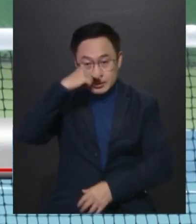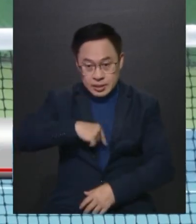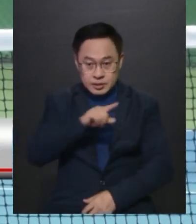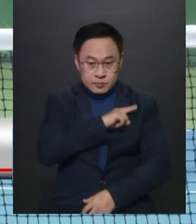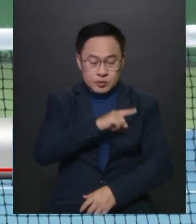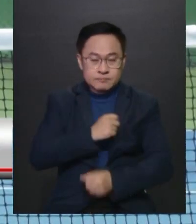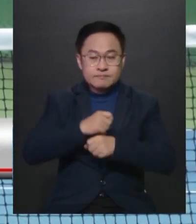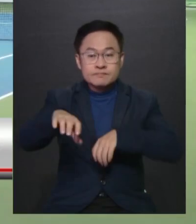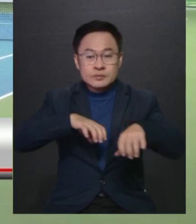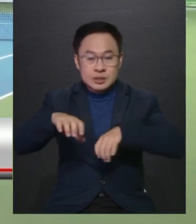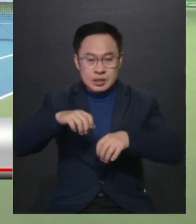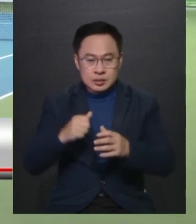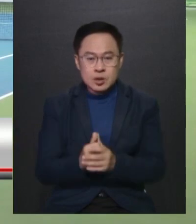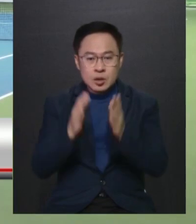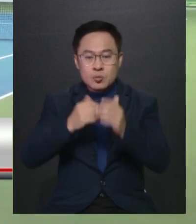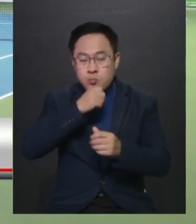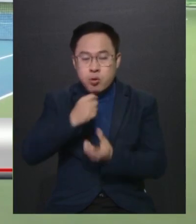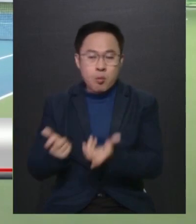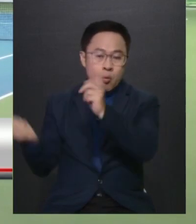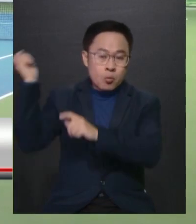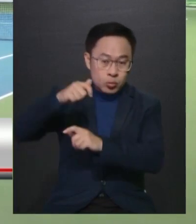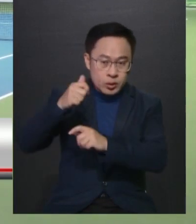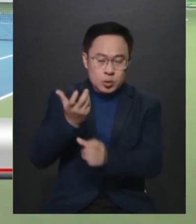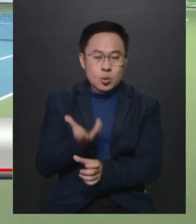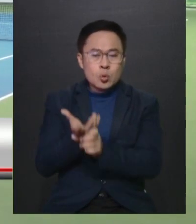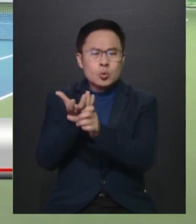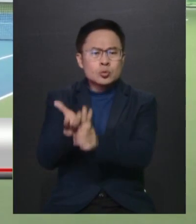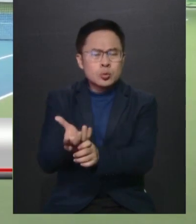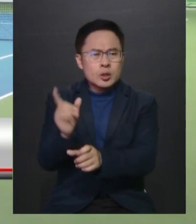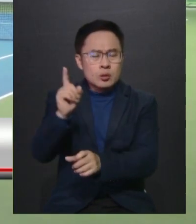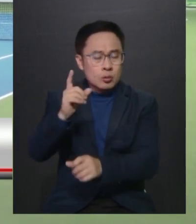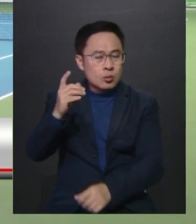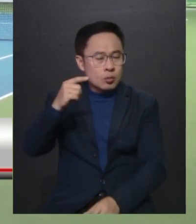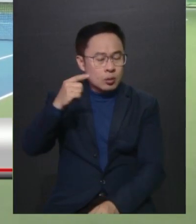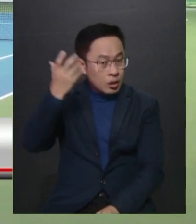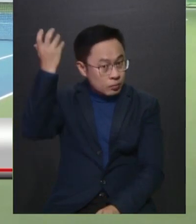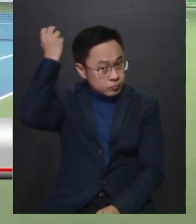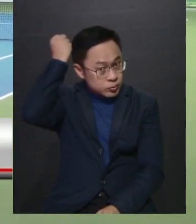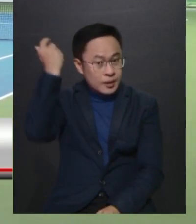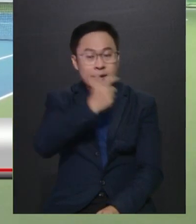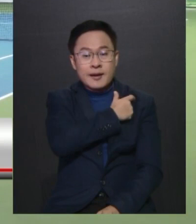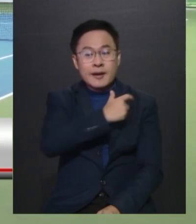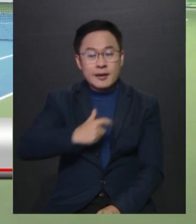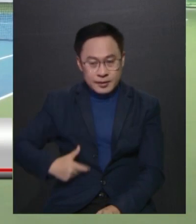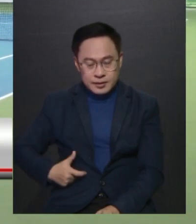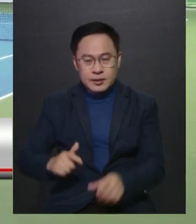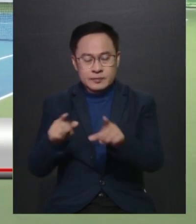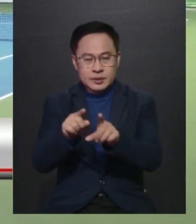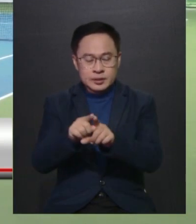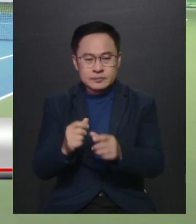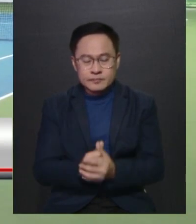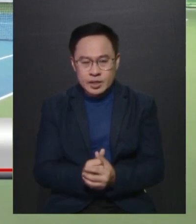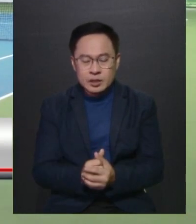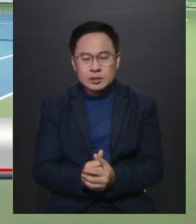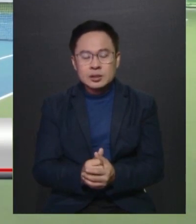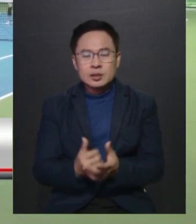ด็จพระเจ้าลูกเธอเจ้าฟ้าพัชรกิติยาภานเรนทิราเทพยวดีนะคะรอบเก็บคะแนนครั้งที่3